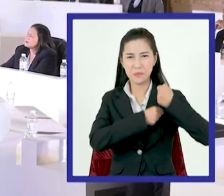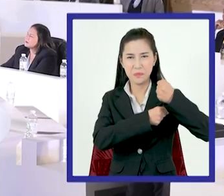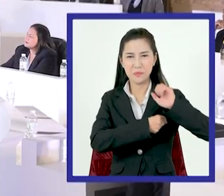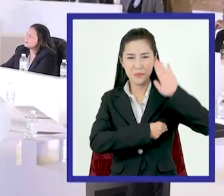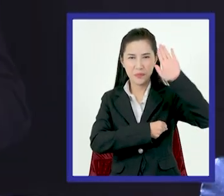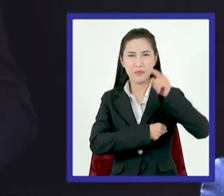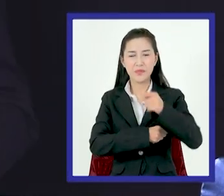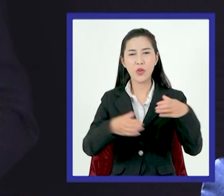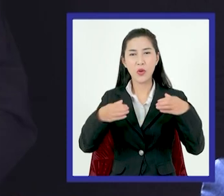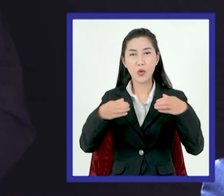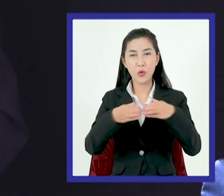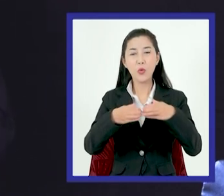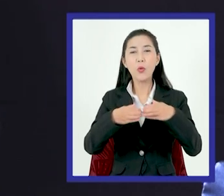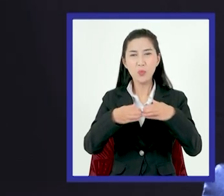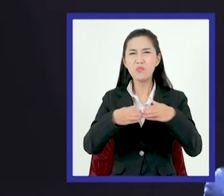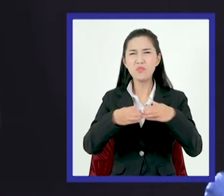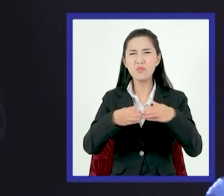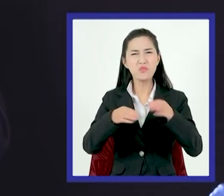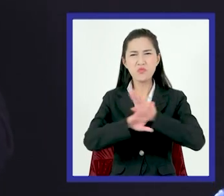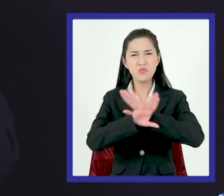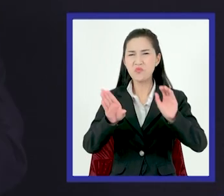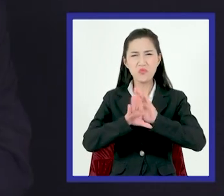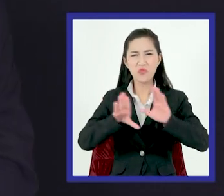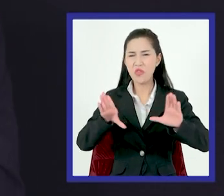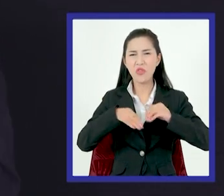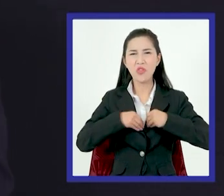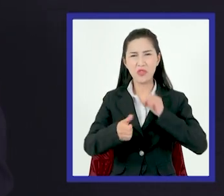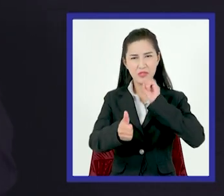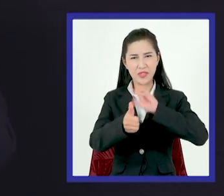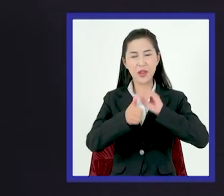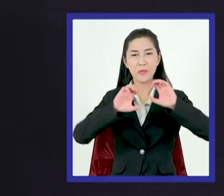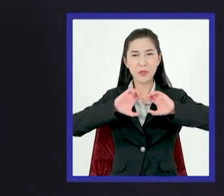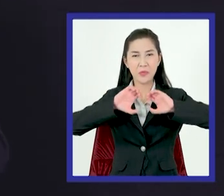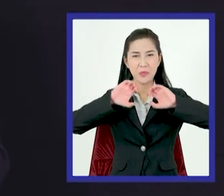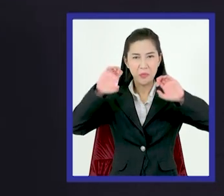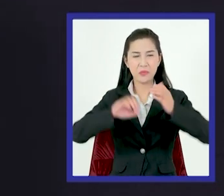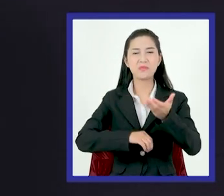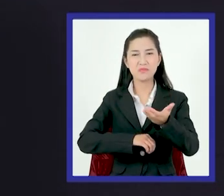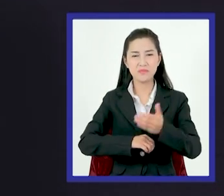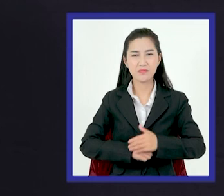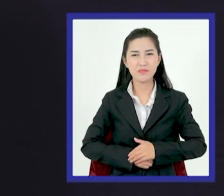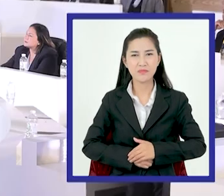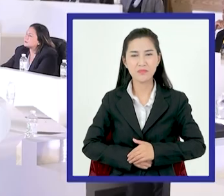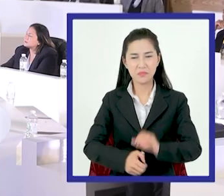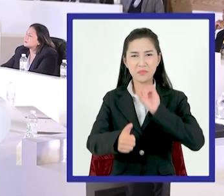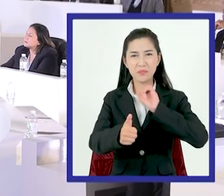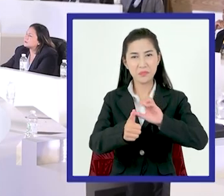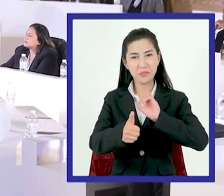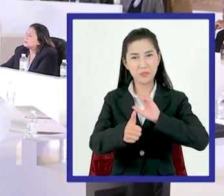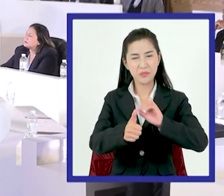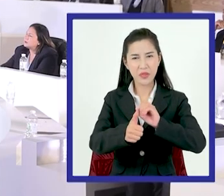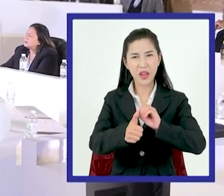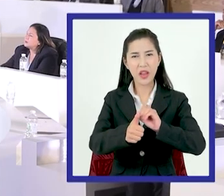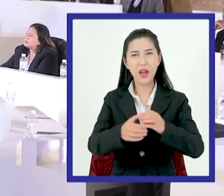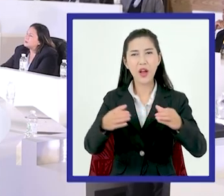านะฝ่ายคอเนี่ยนะครับอยากจะแนะนำทางรัฐแบนนิดหนึ่งนะครับโดยอย่างยิ่งท่านเอกท่านแนะนำบอกให้กองส